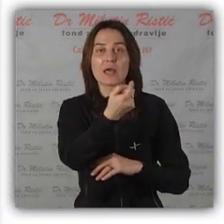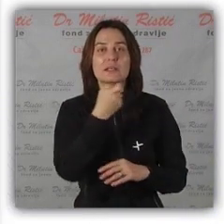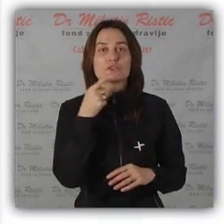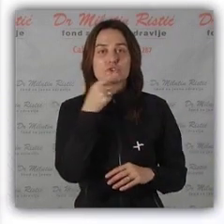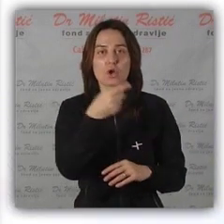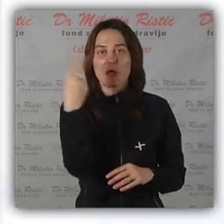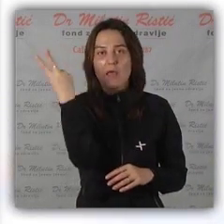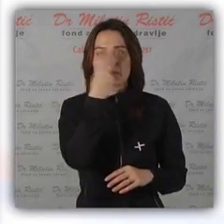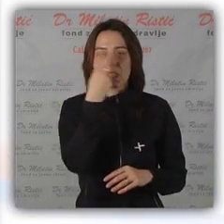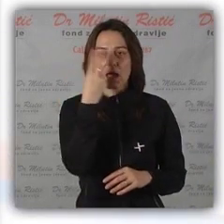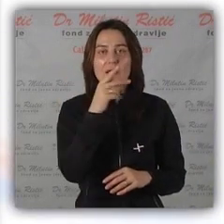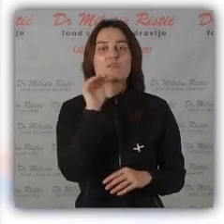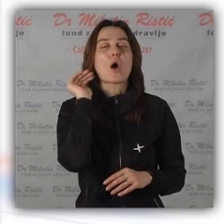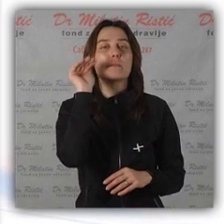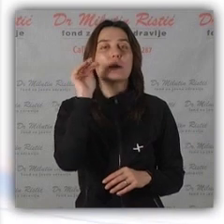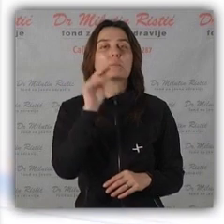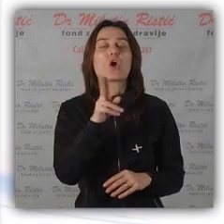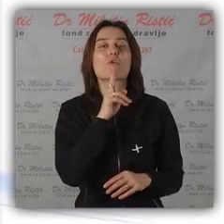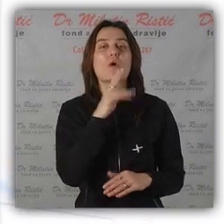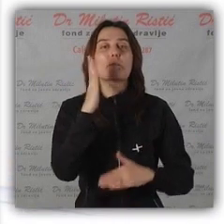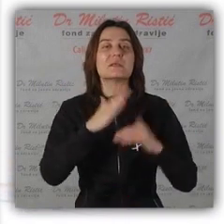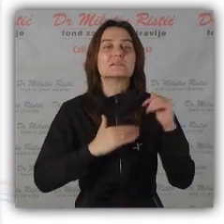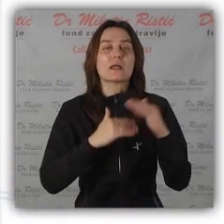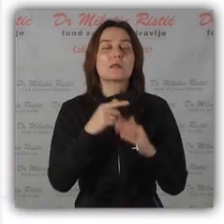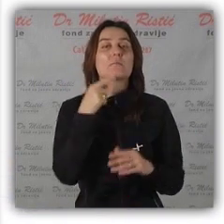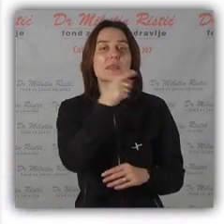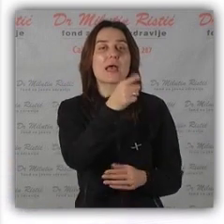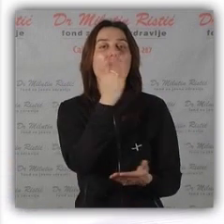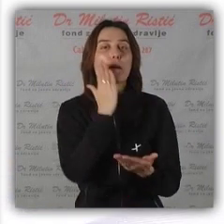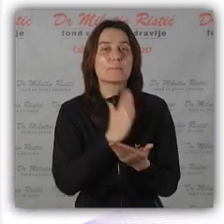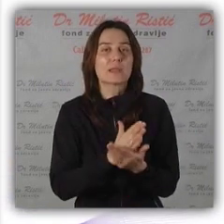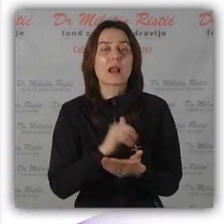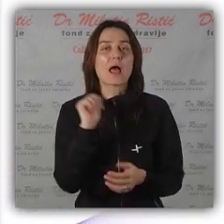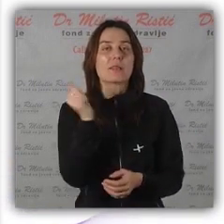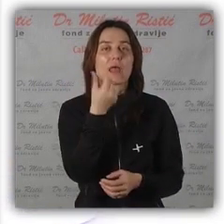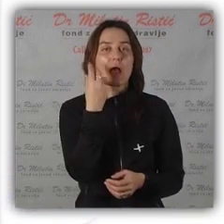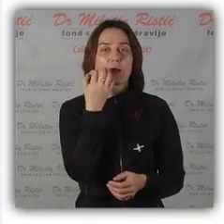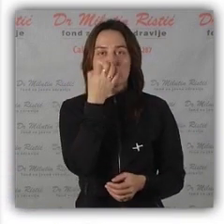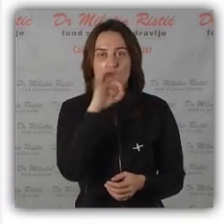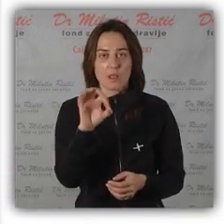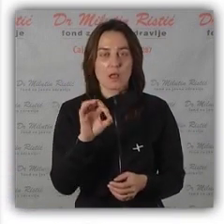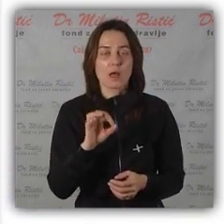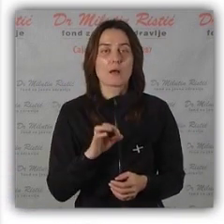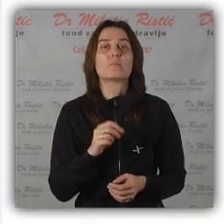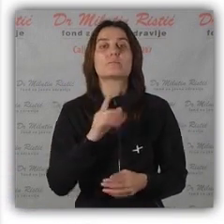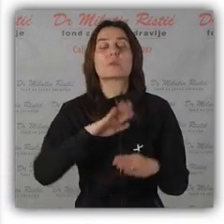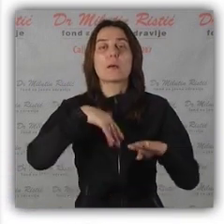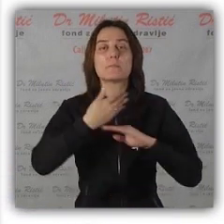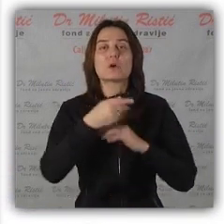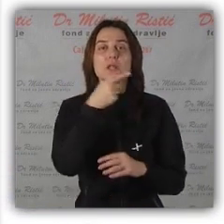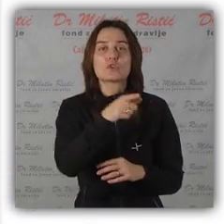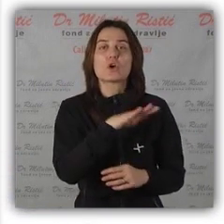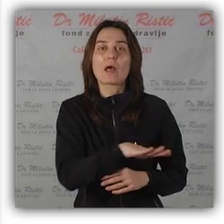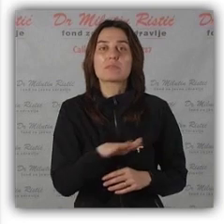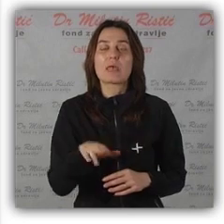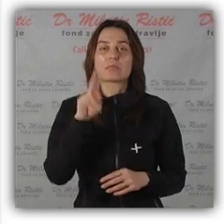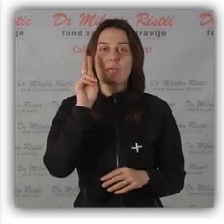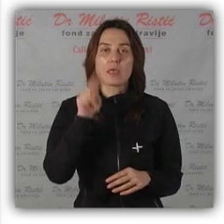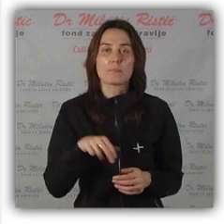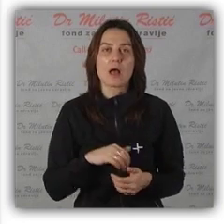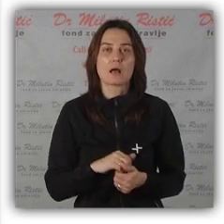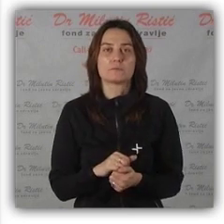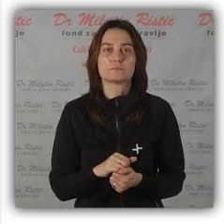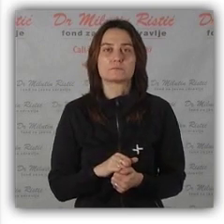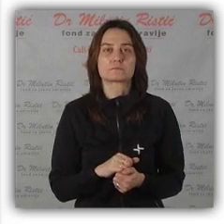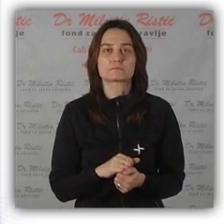onda iz toga naravno i preporučuje koja bi zanimanja za njega bila najadekvatnija. Nakon toga